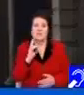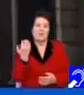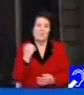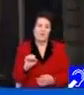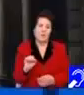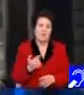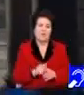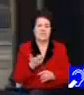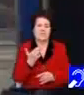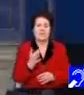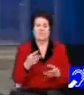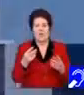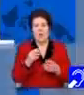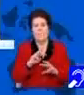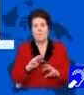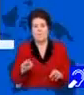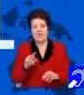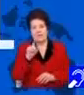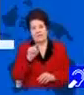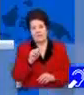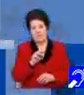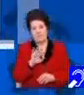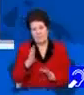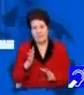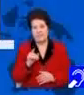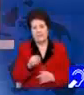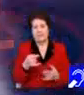vedeți peste câteva momente în telejurnal.